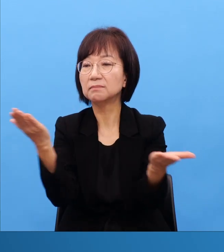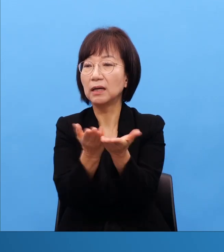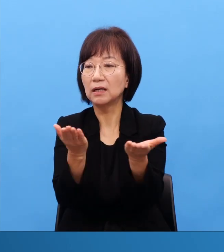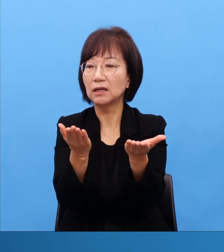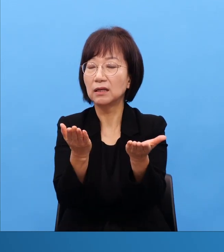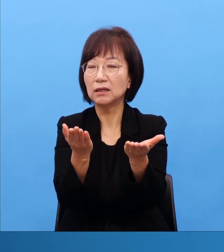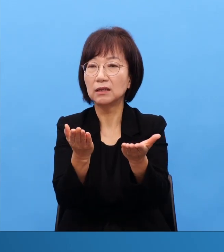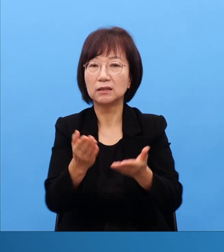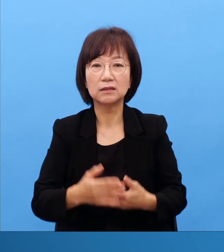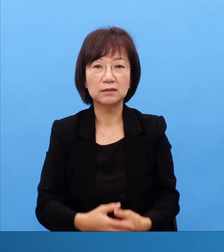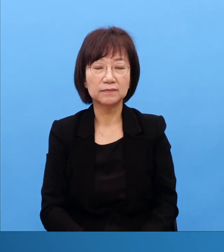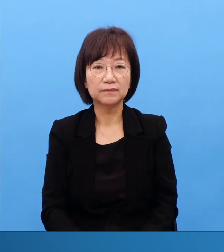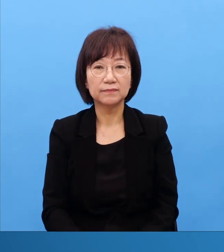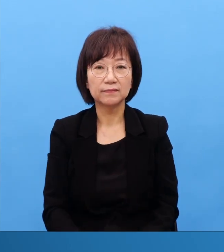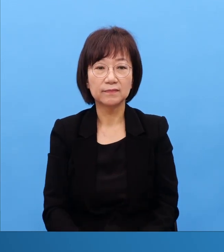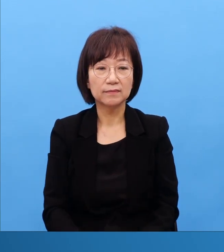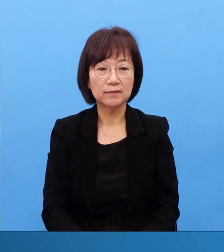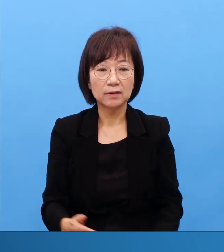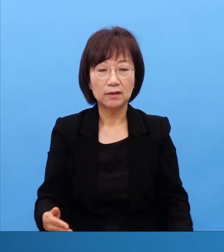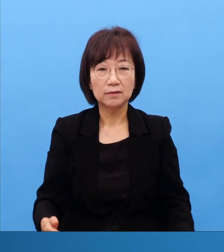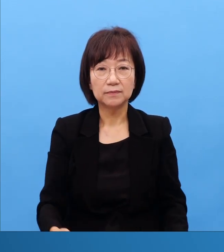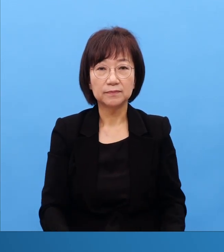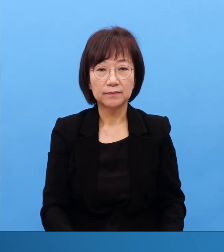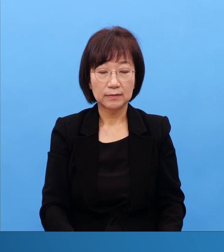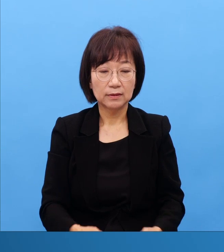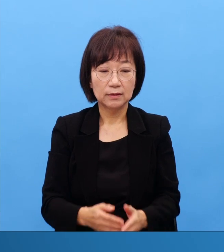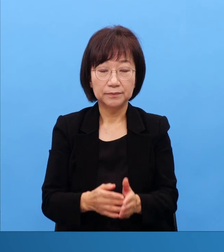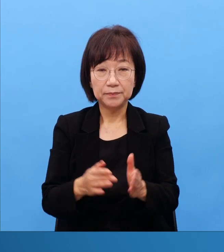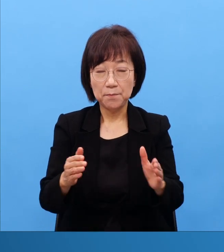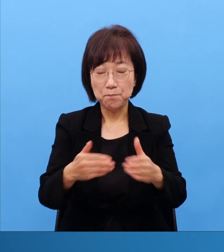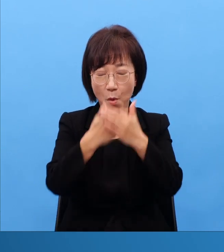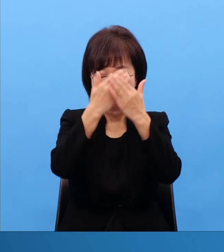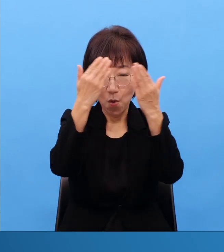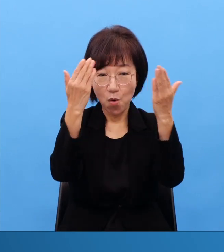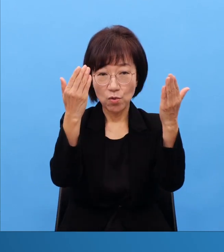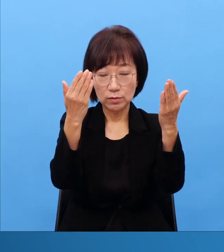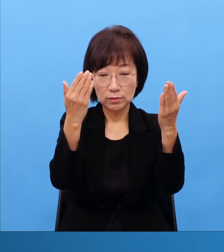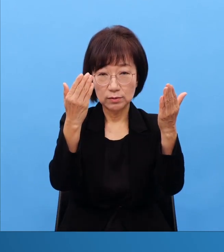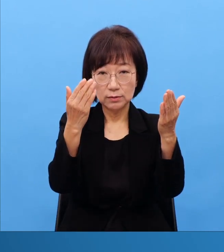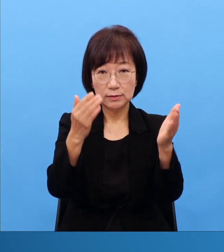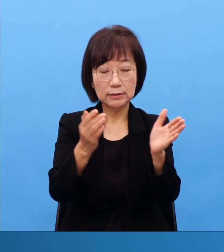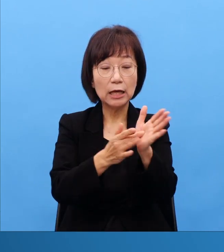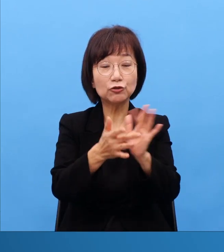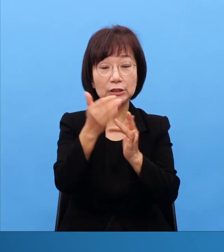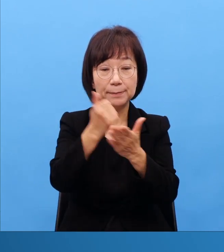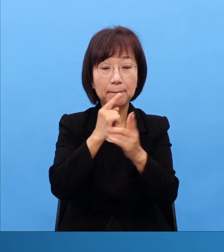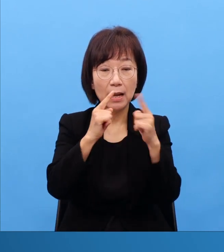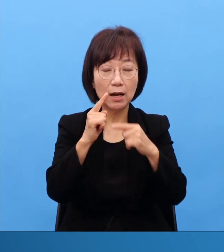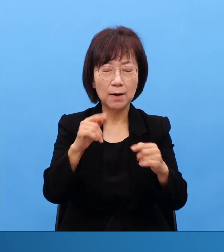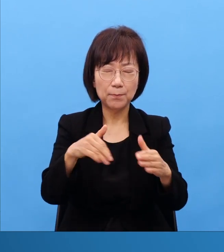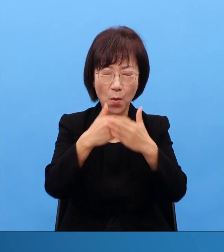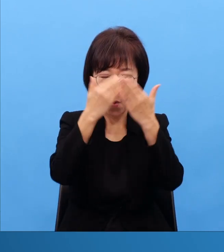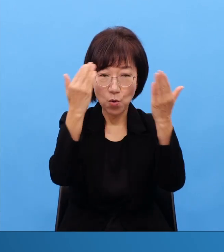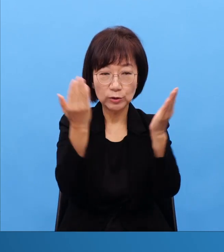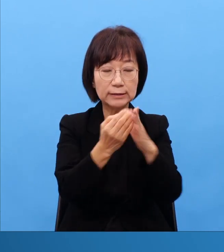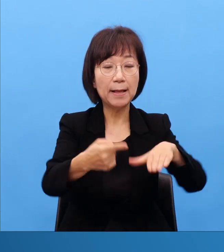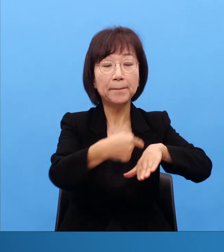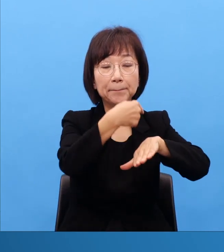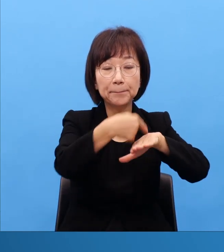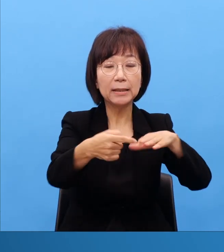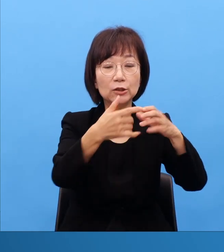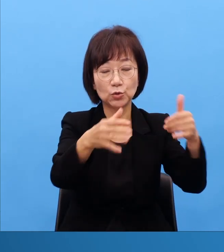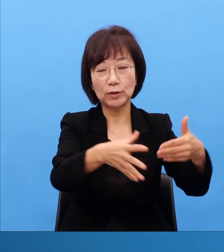but we see that he prevails. 모든 민족을 이끌 것이라. That he will lead. 예수님 말씀하셨죠. All the people of all the nations. 이 주목 눌